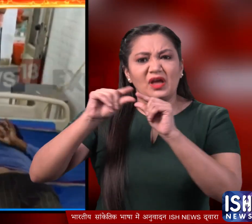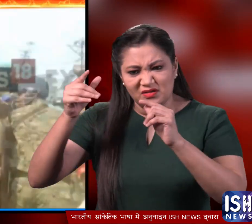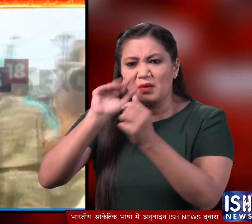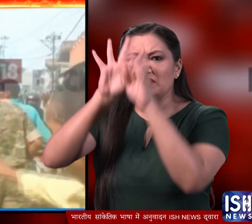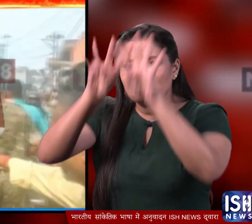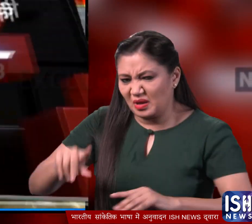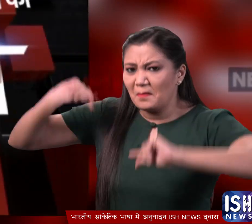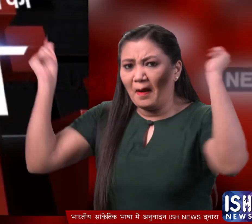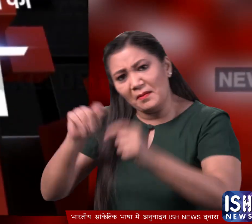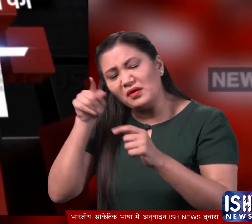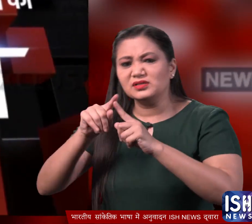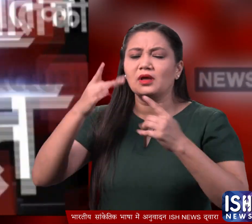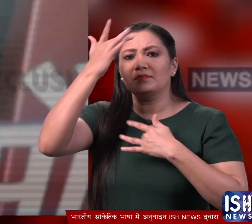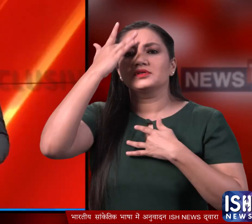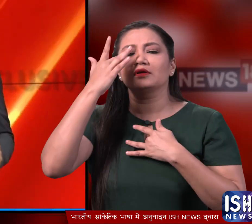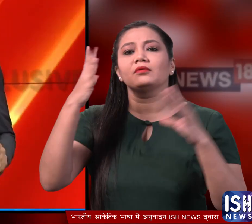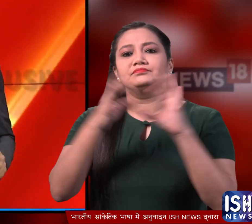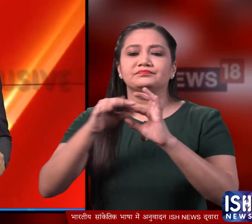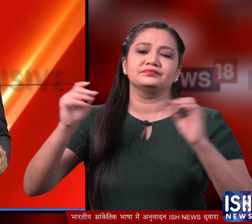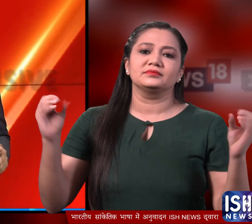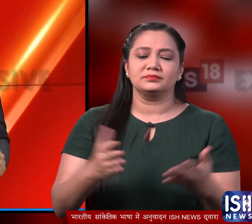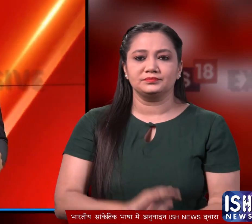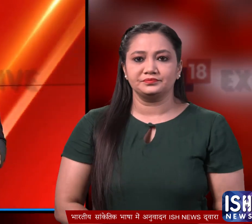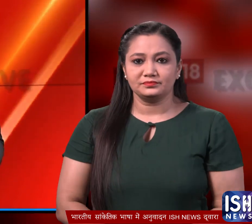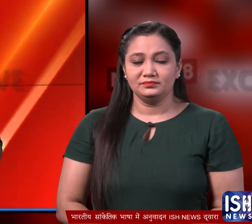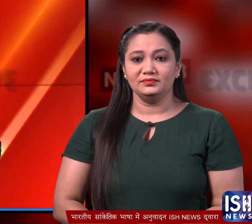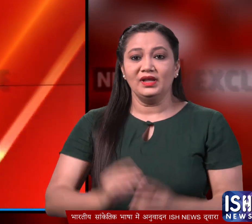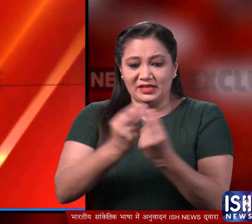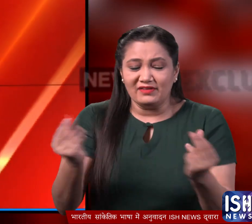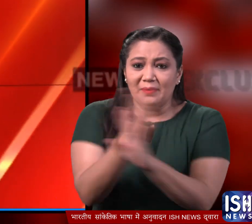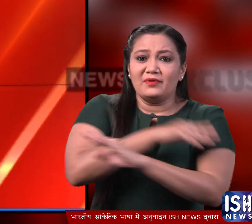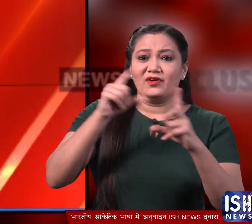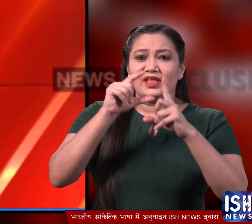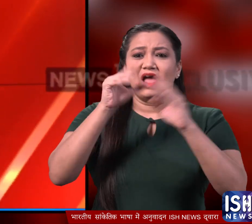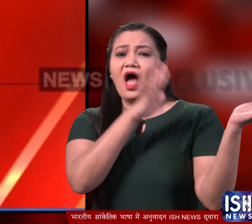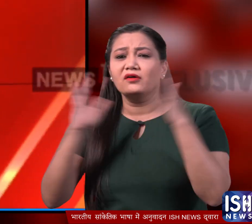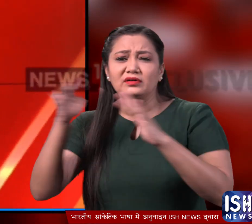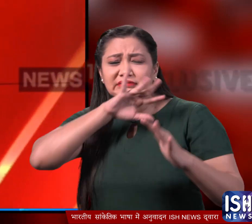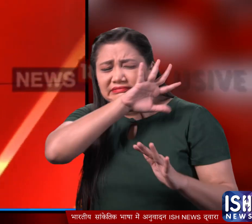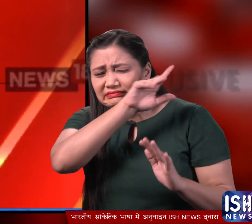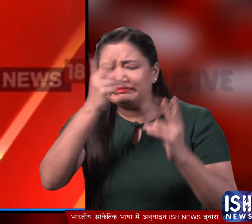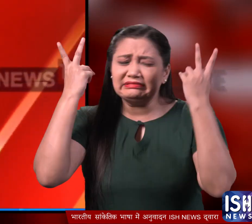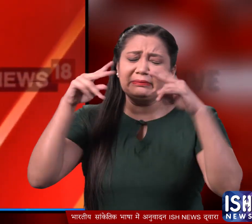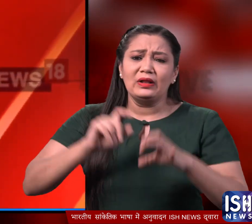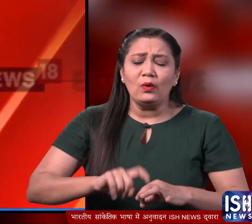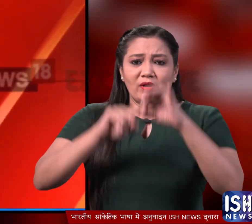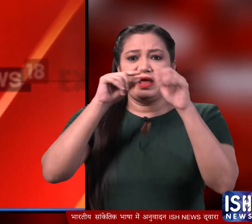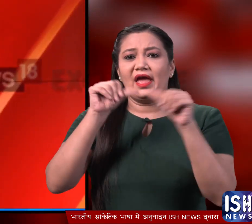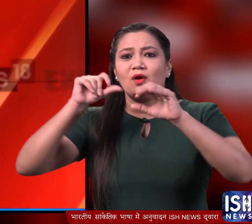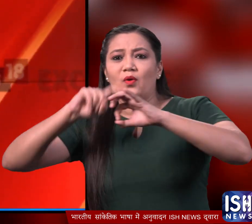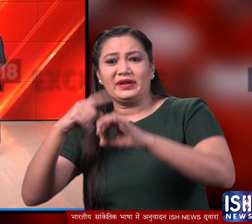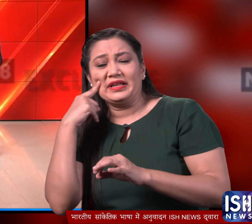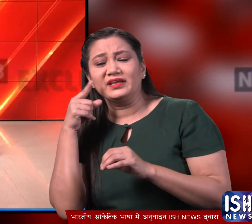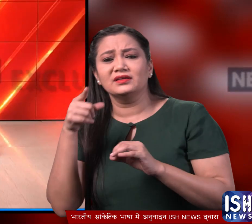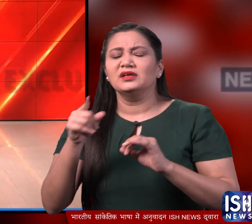کاروپ لگا کر پردرشن پر اتر آئے دیوالی سے پہلے ہی دلی کی ہوا میں پردوشن خطرناک سطر پر پہنچ گیا اور راجدھانی میں ائر کوالٹی انڈیکس 300